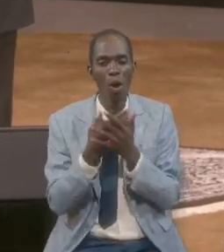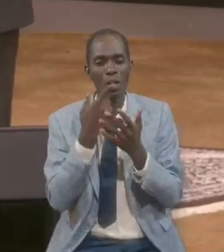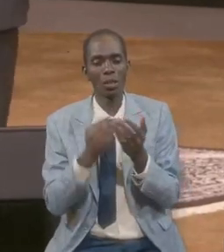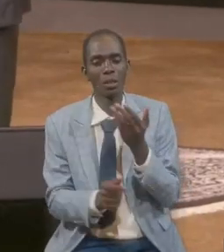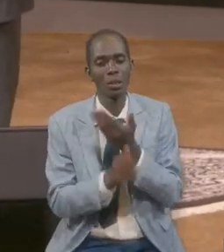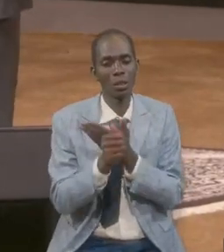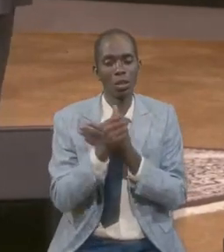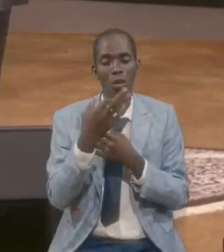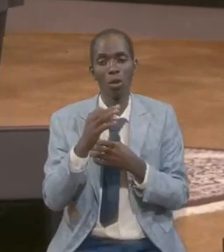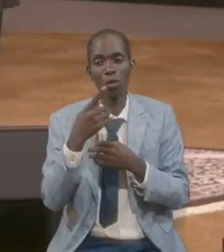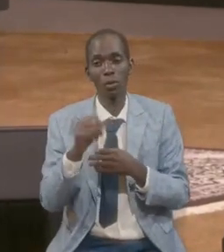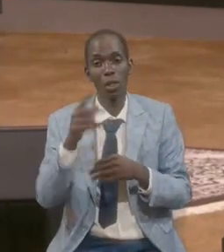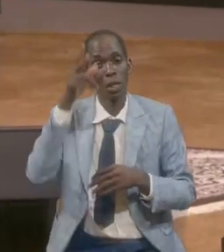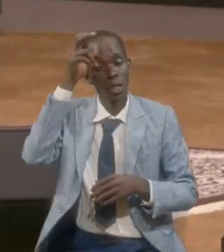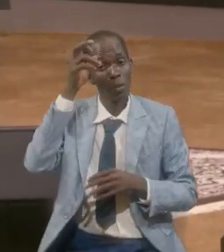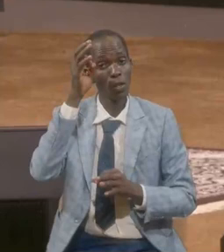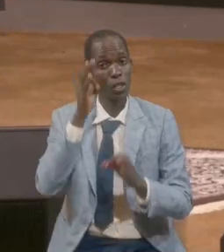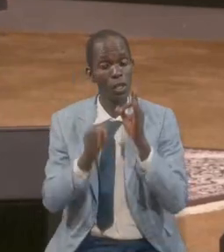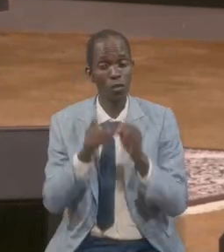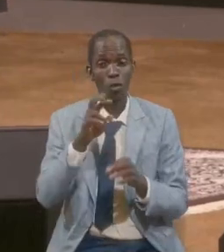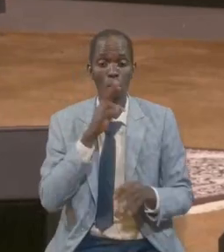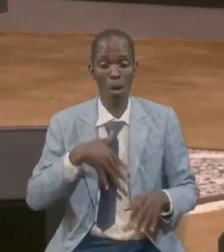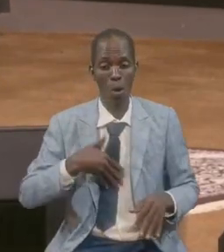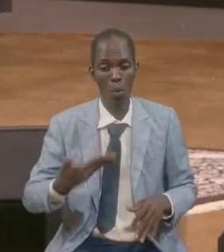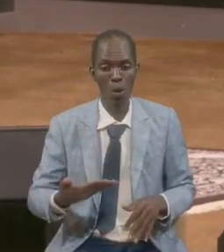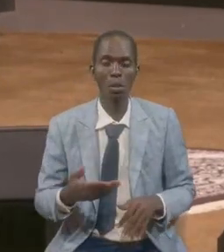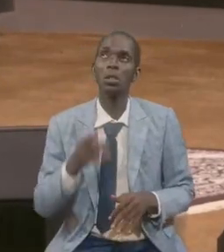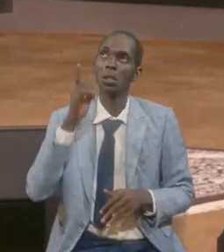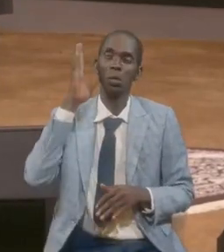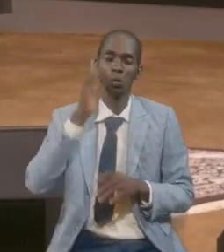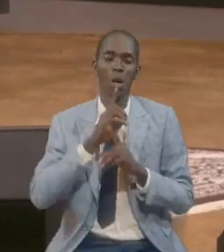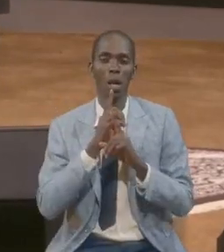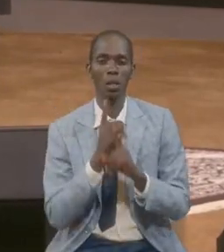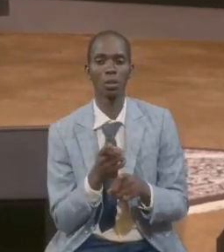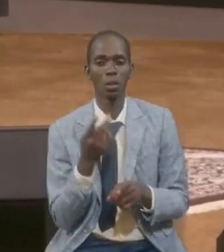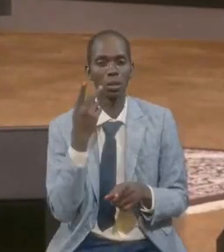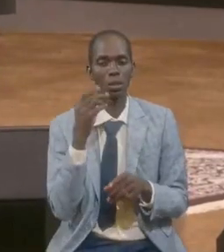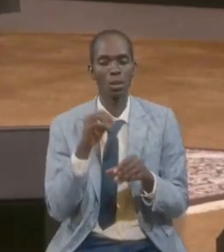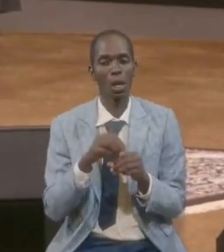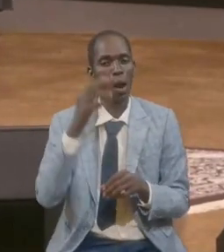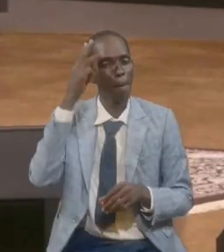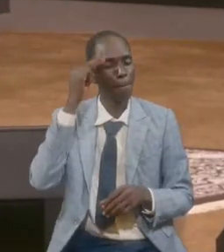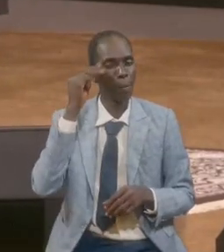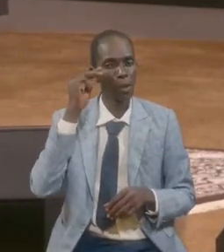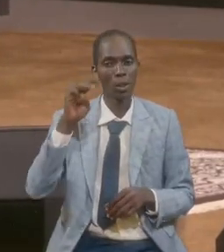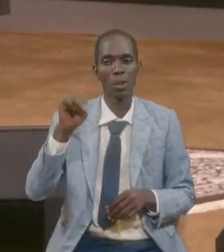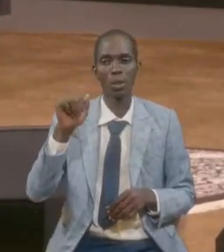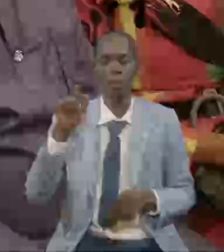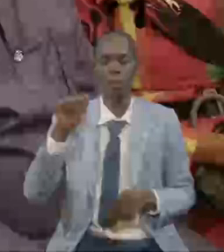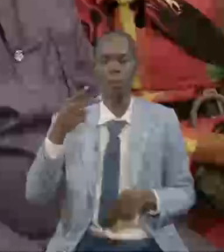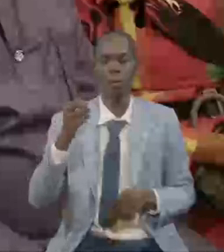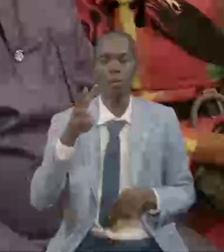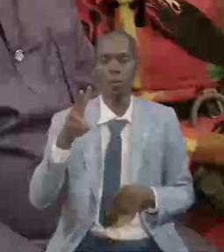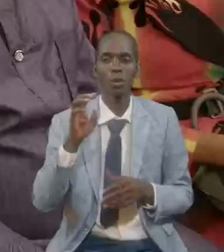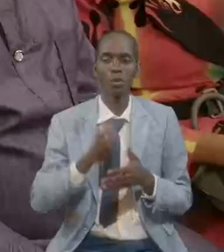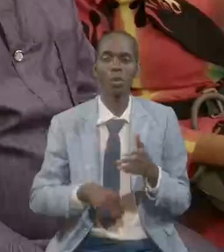diable. Si tu as la volonté, il en sera ainsi. Matthieu 26, verset 41.